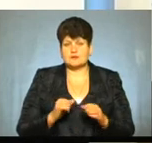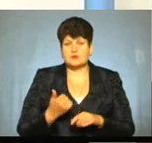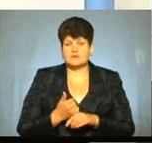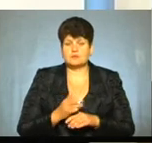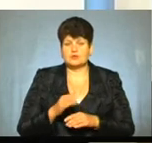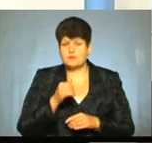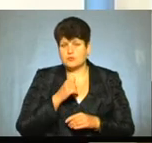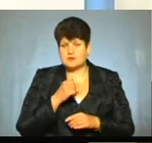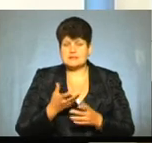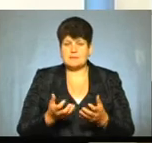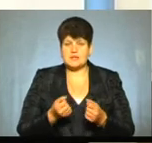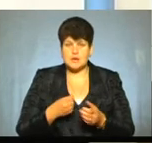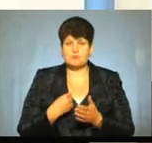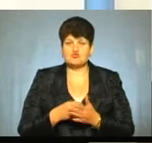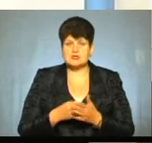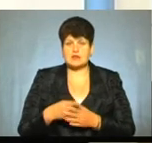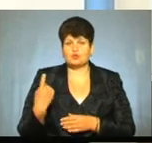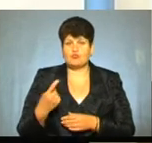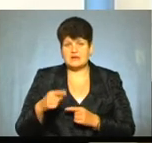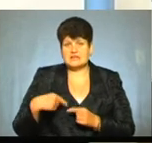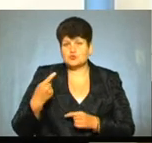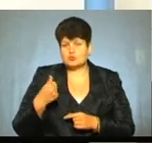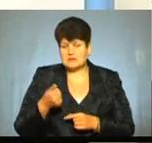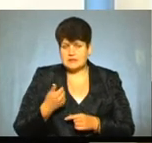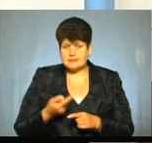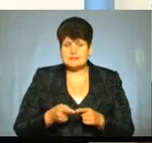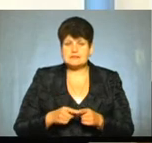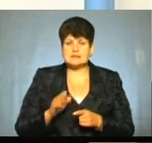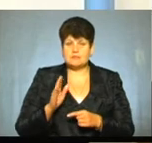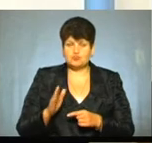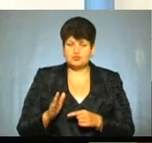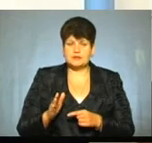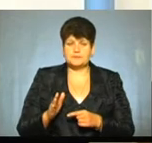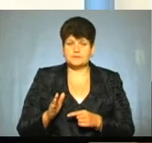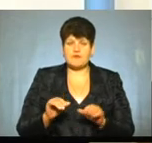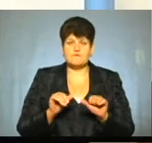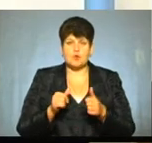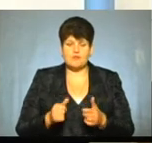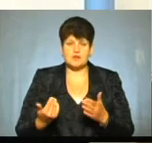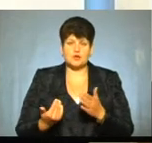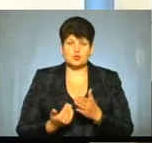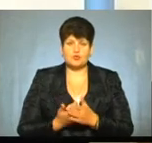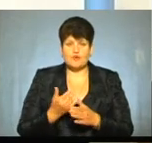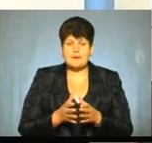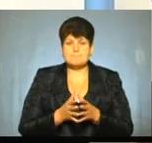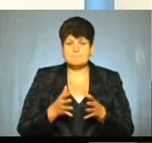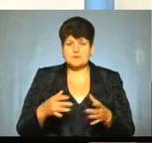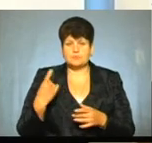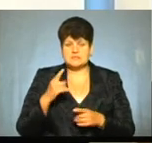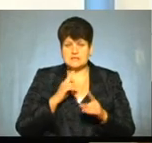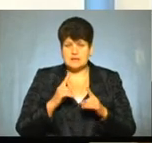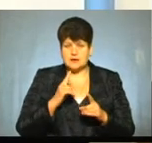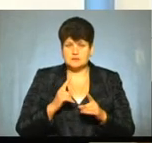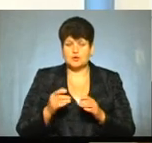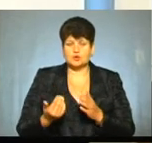буде основним випробуванням це прийняття бюджету області на наступний рік. Тобто це буде формування нової, скажімо так, більшості в